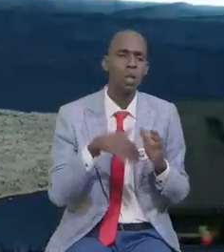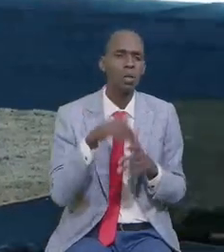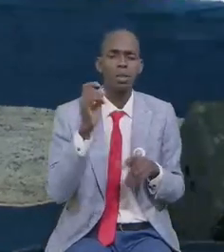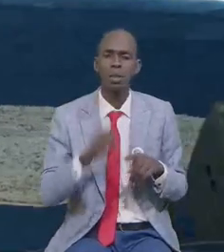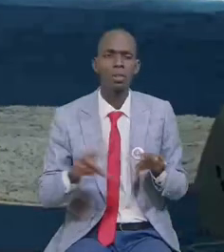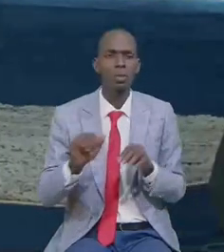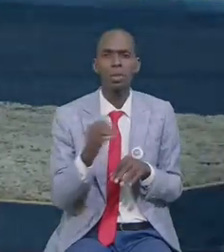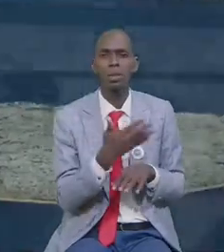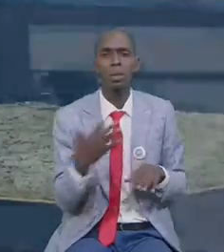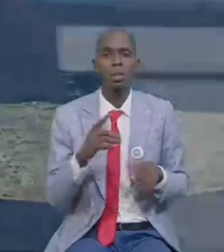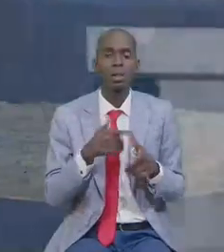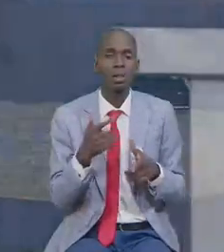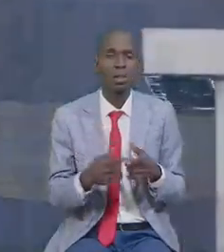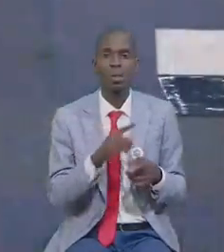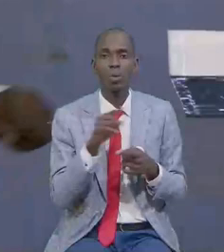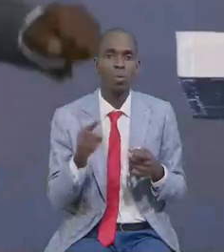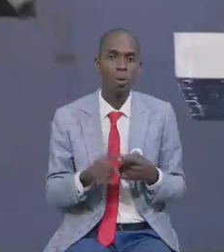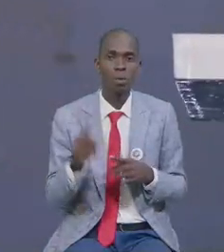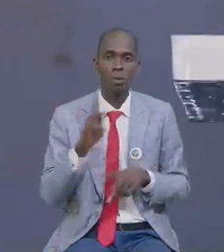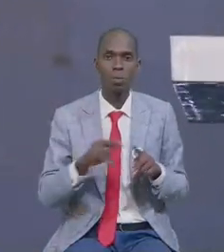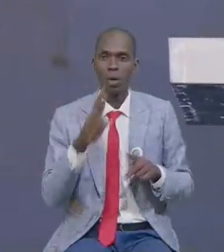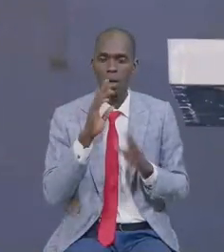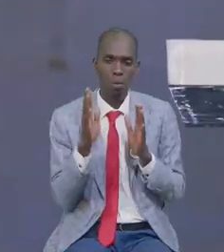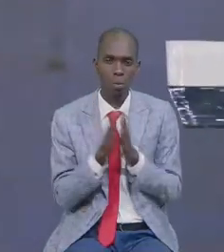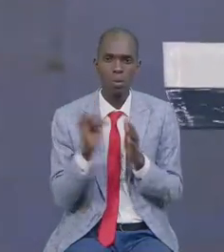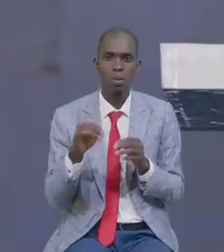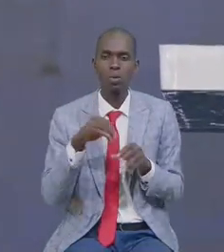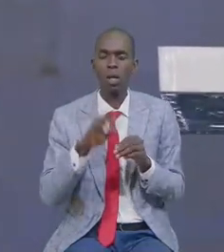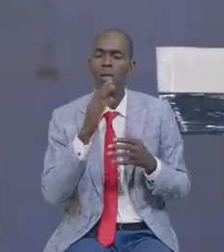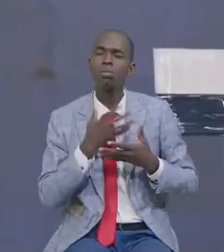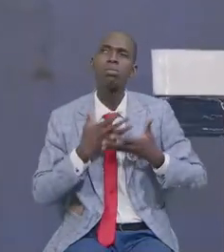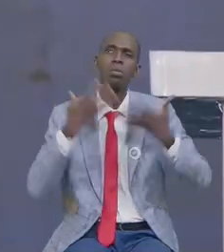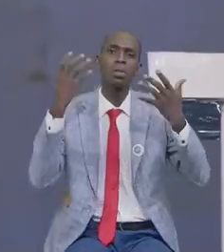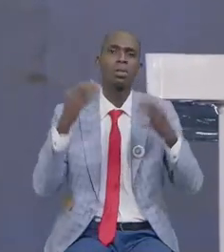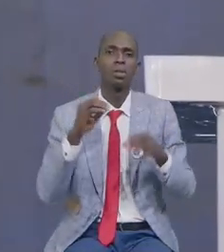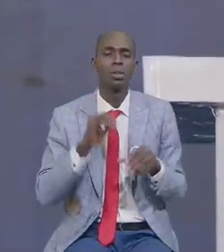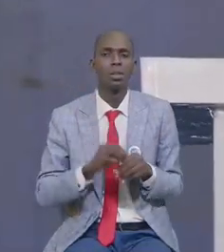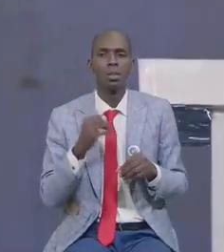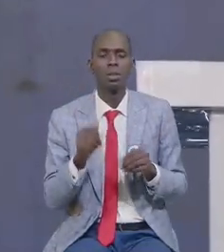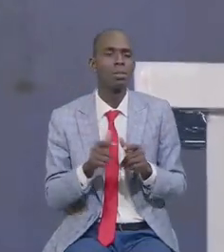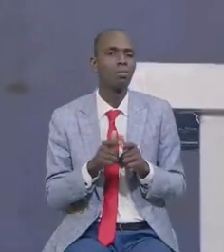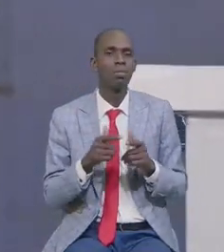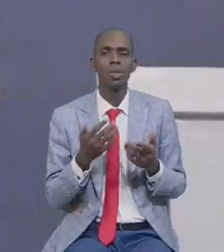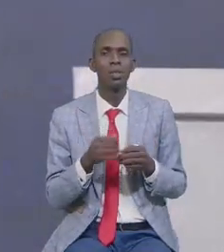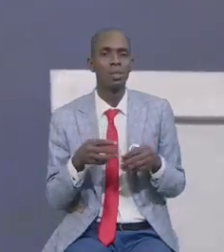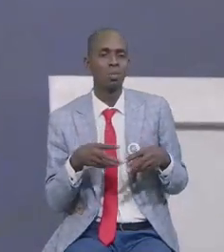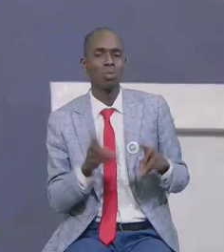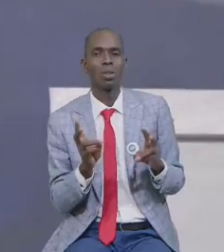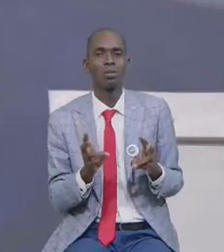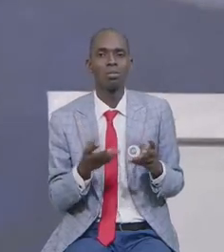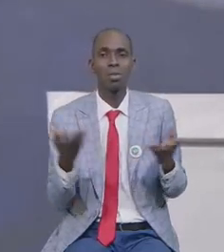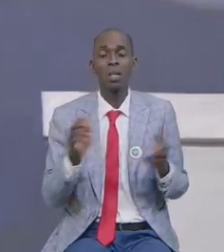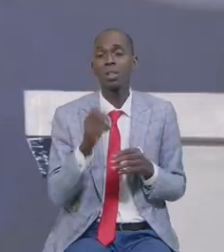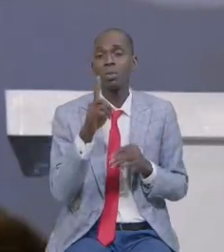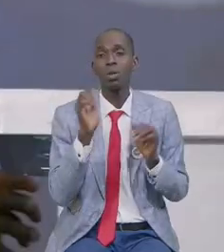dehors. Et quand les autres prient, ils disent amen. Quand, d'une façon hystérique, tout le monde peut le